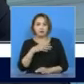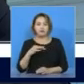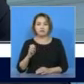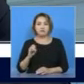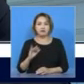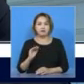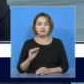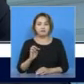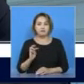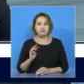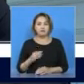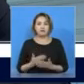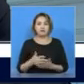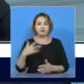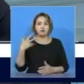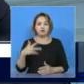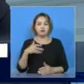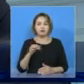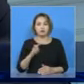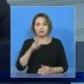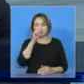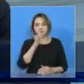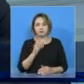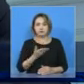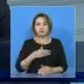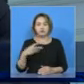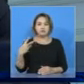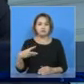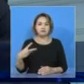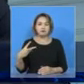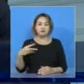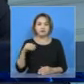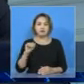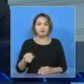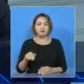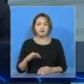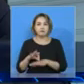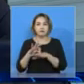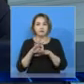деген. 30-шы сәуір күні бізге 22 мың партия келеді,